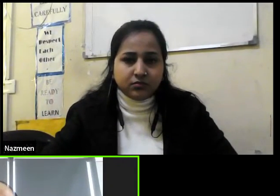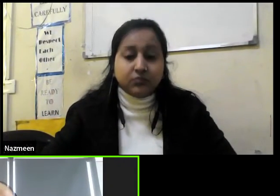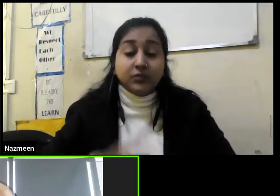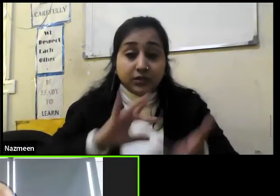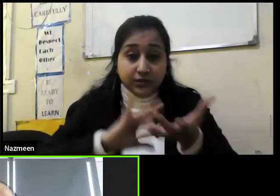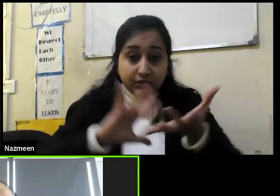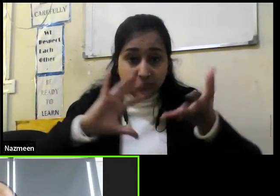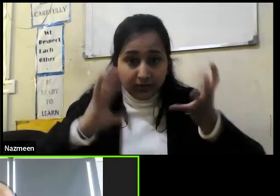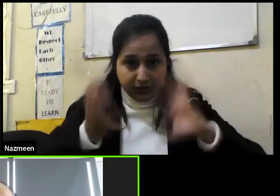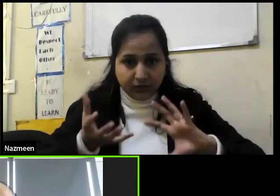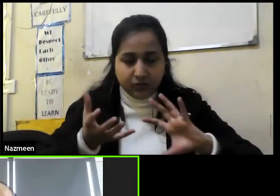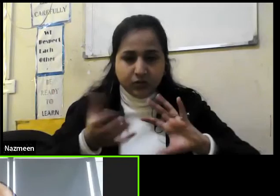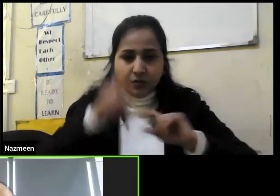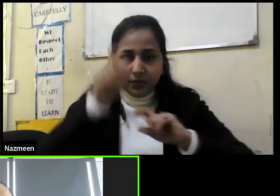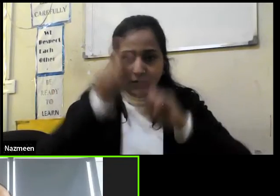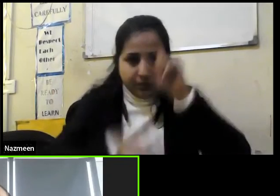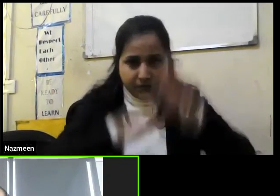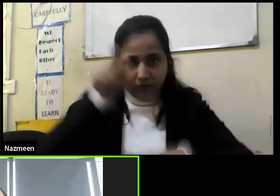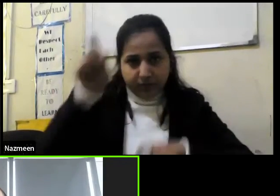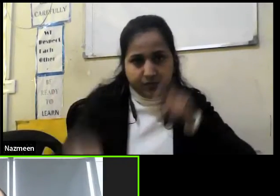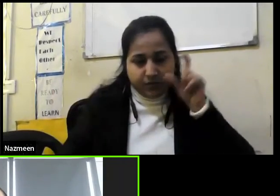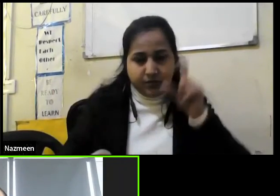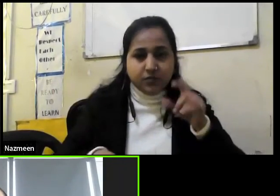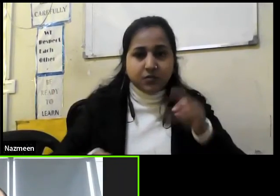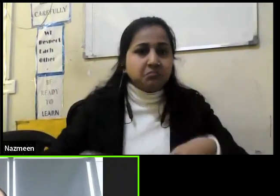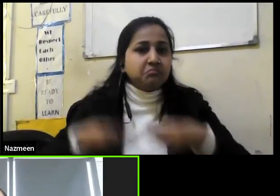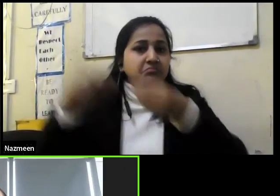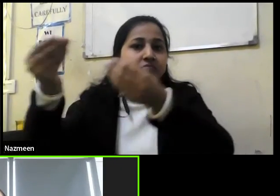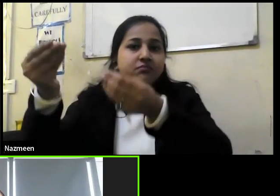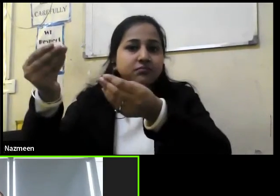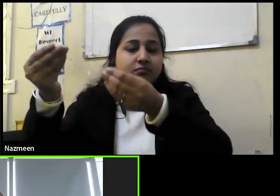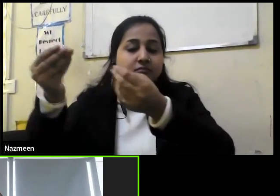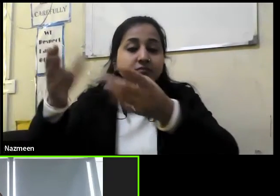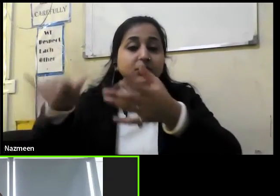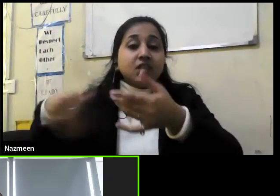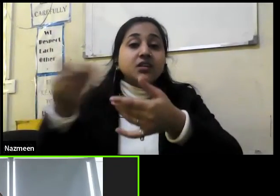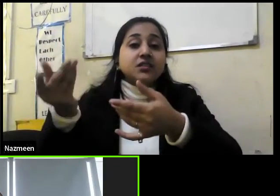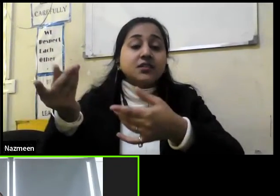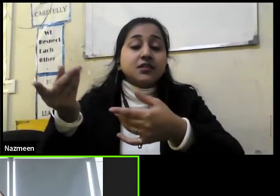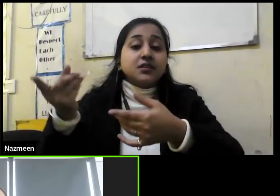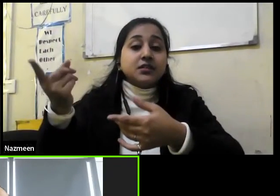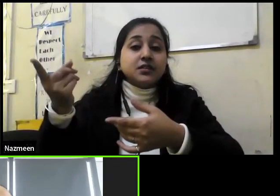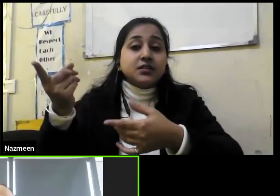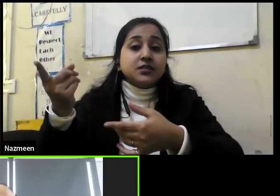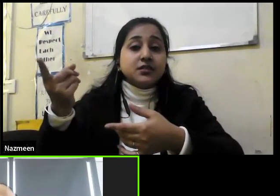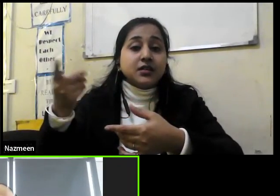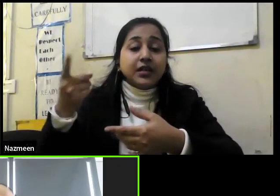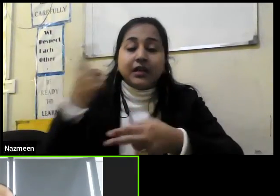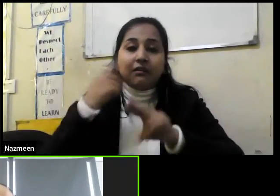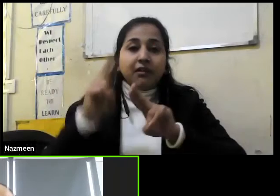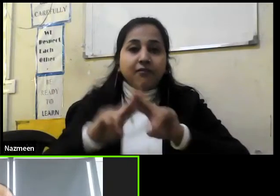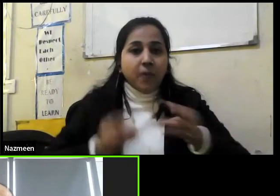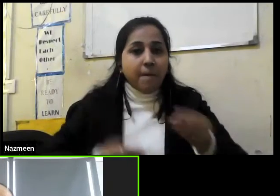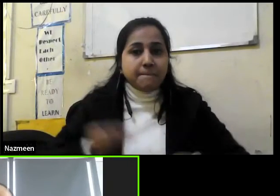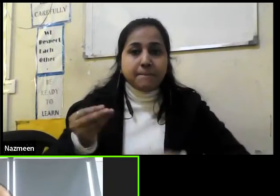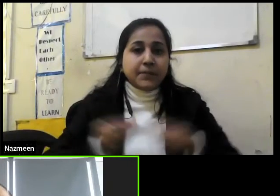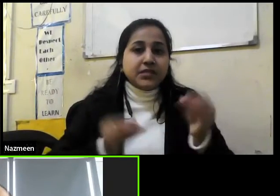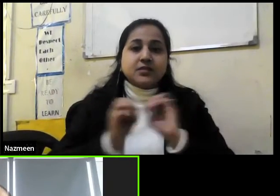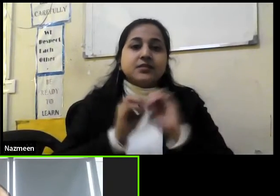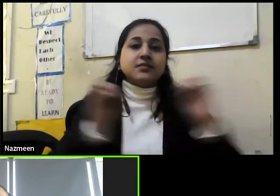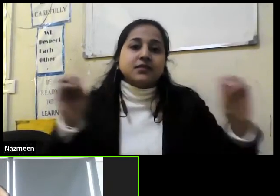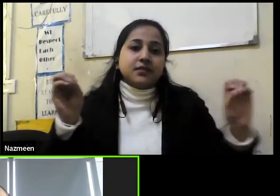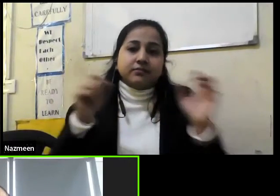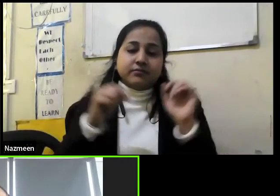टेक्नोलॉजी लोगों तक जाएगी नहीं जब तक उसमें कोई बिजनेस नहीं होगा. किसी